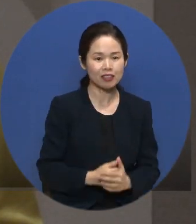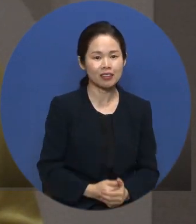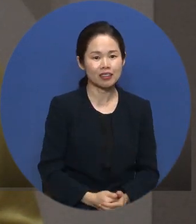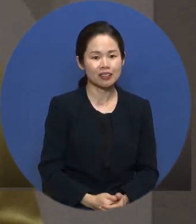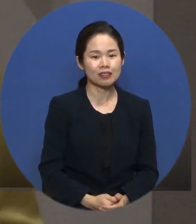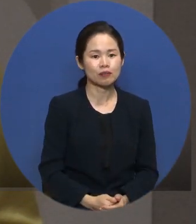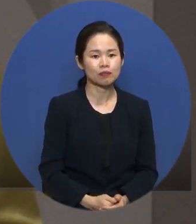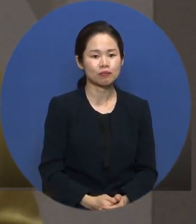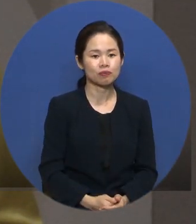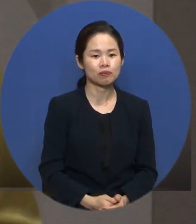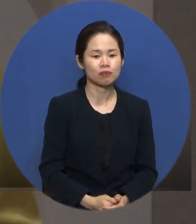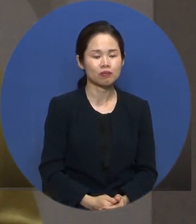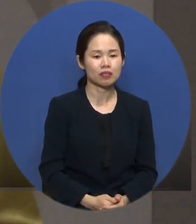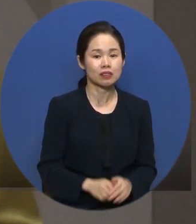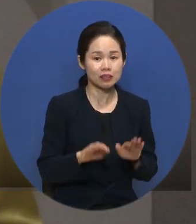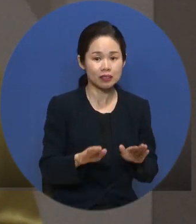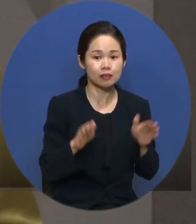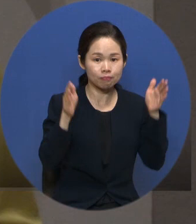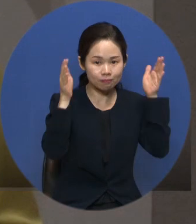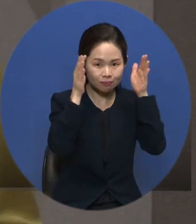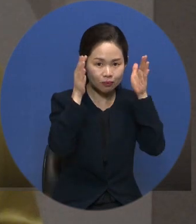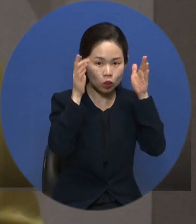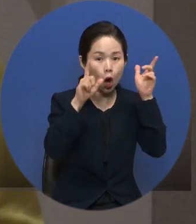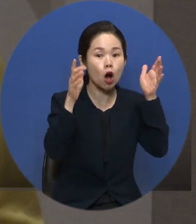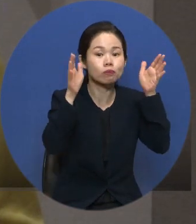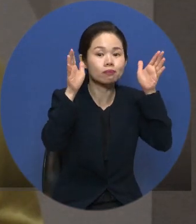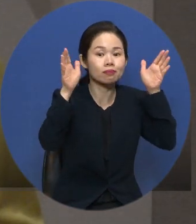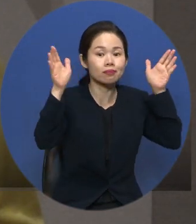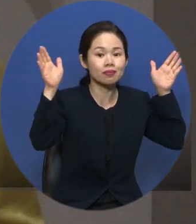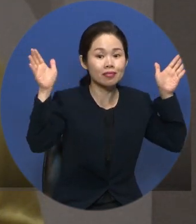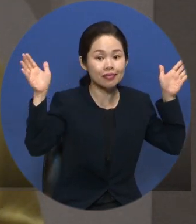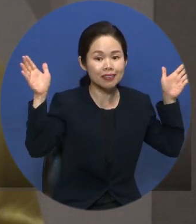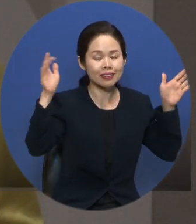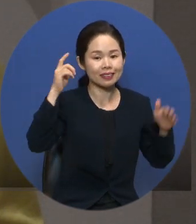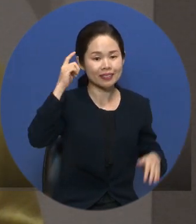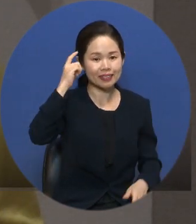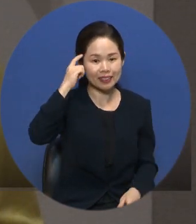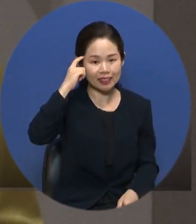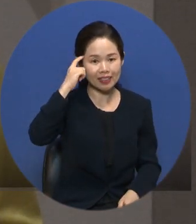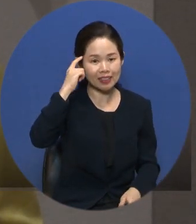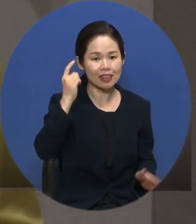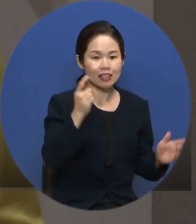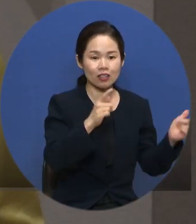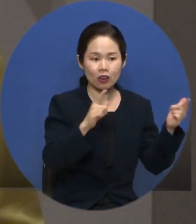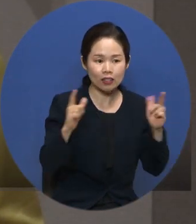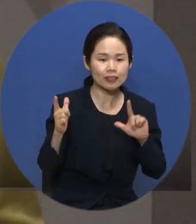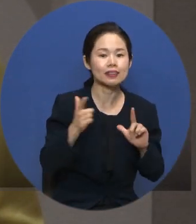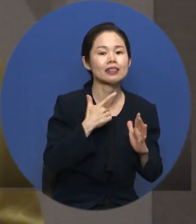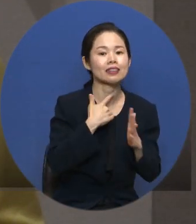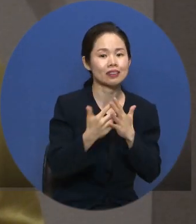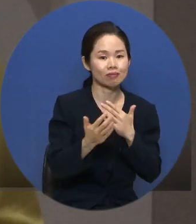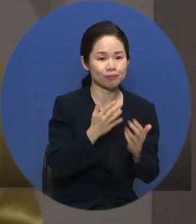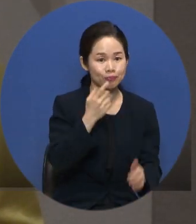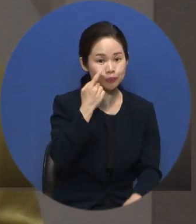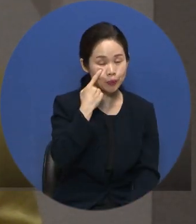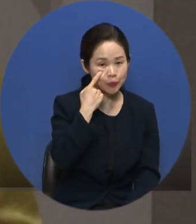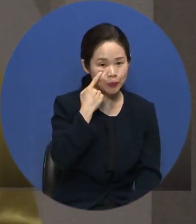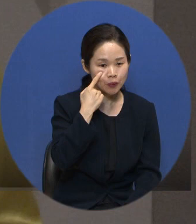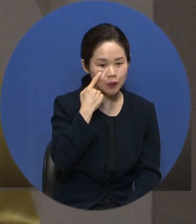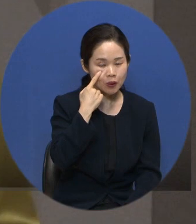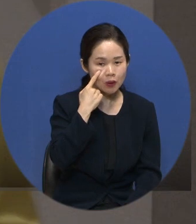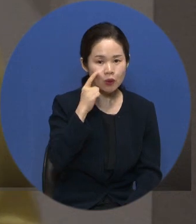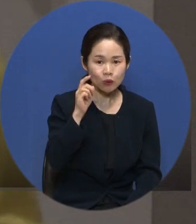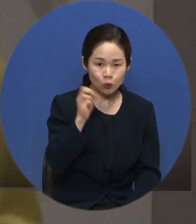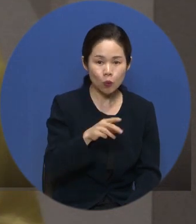조금 더 넓게 생각해서 조금 더 많은 걸 해보고 거기서도 한번 꿈을